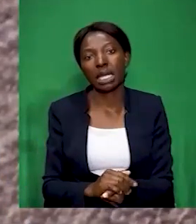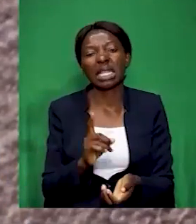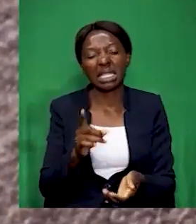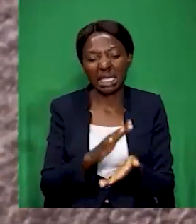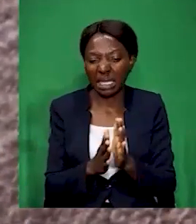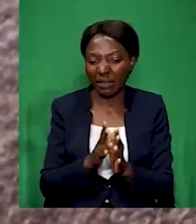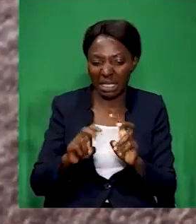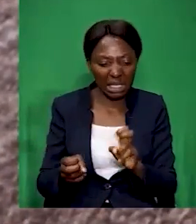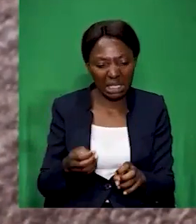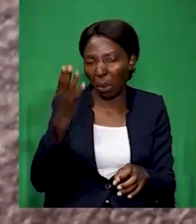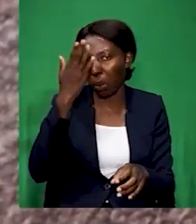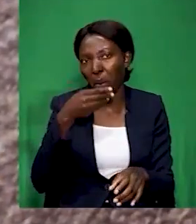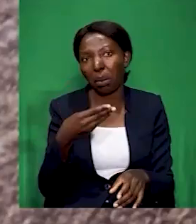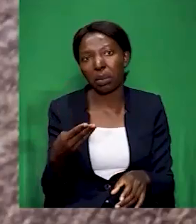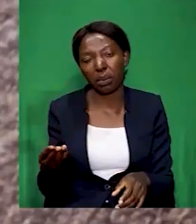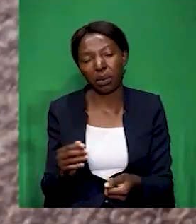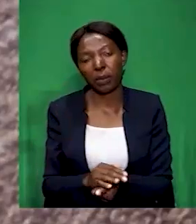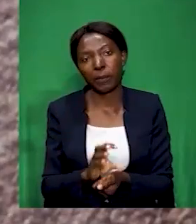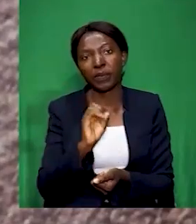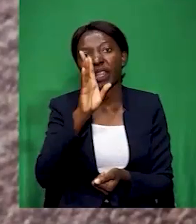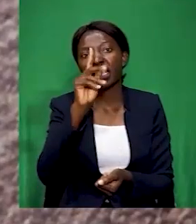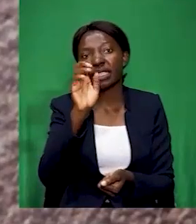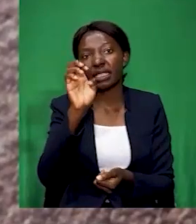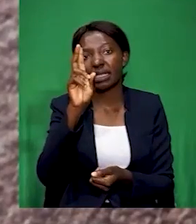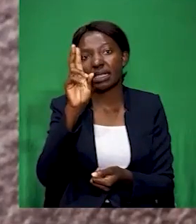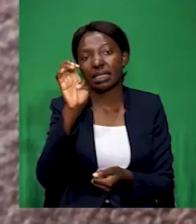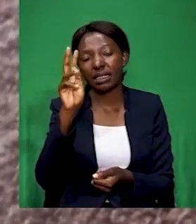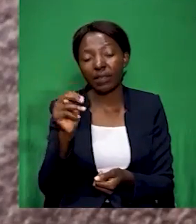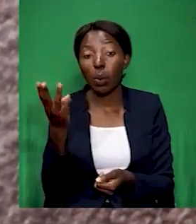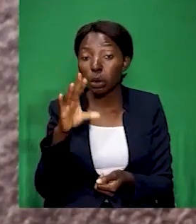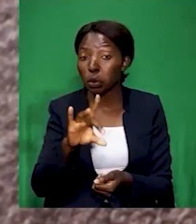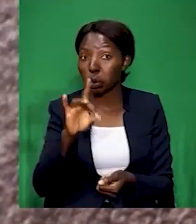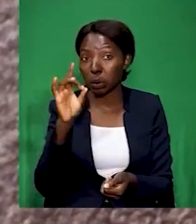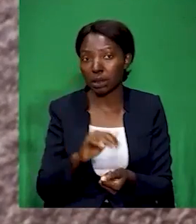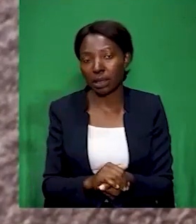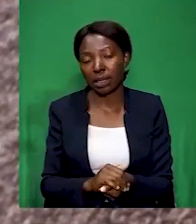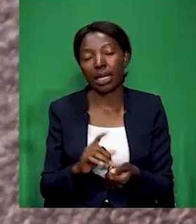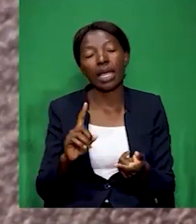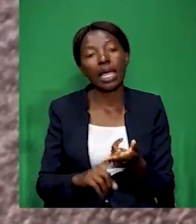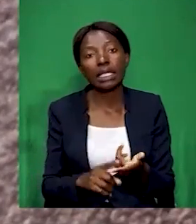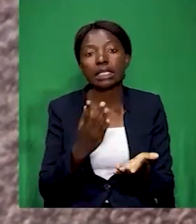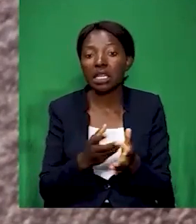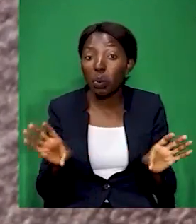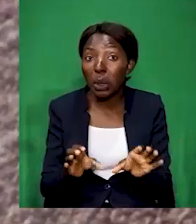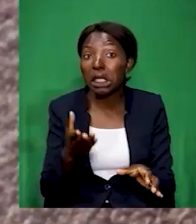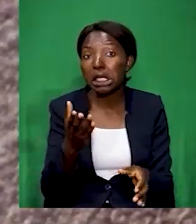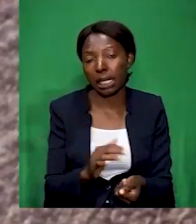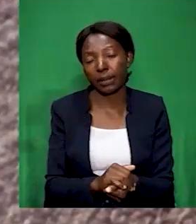hazvitsvaki mbwende izvi vana Steven vanosarudzwa ndokubva vatanga kutobata